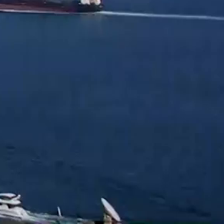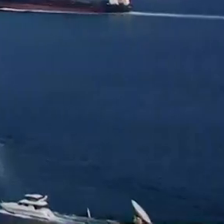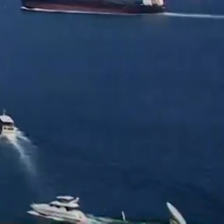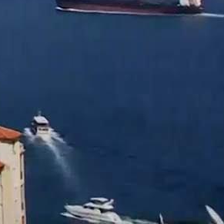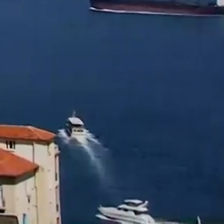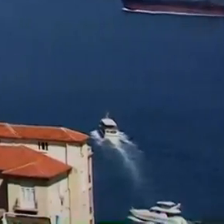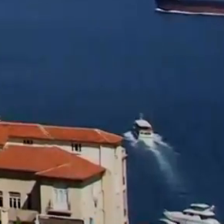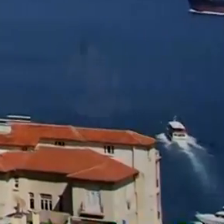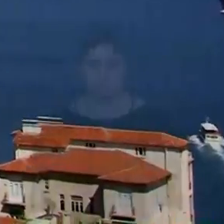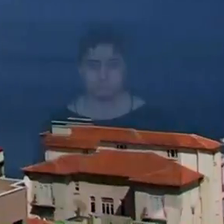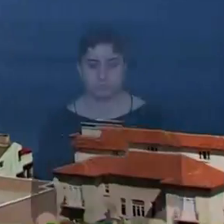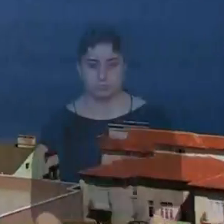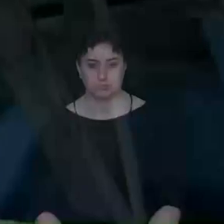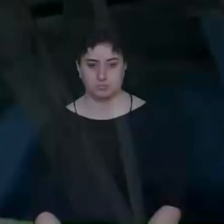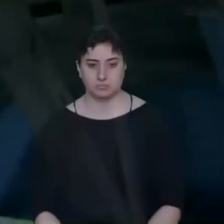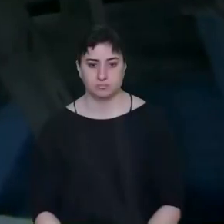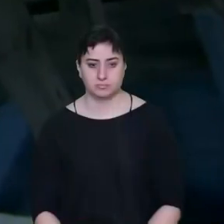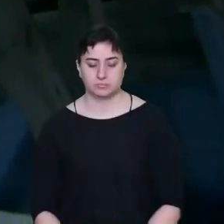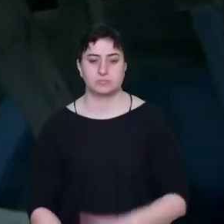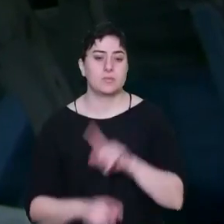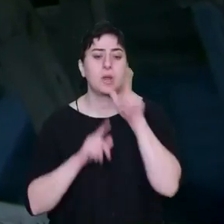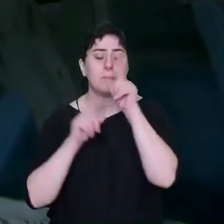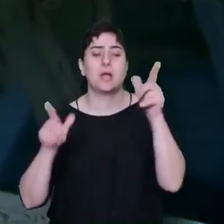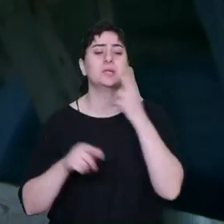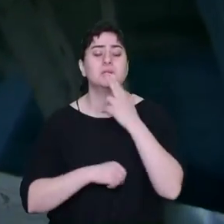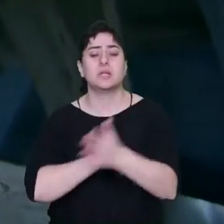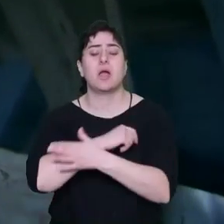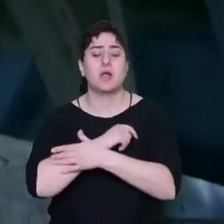Yüksek bir tepeden masmavi boğaz. Kimse yok mu?